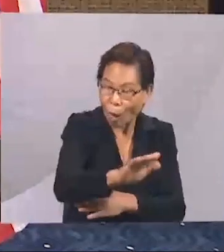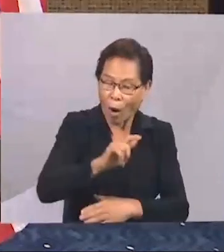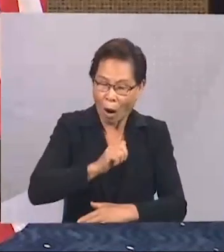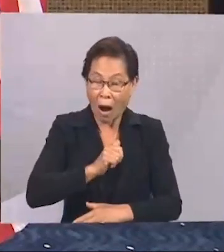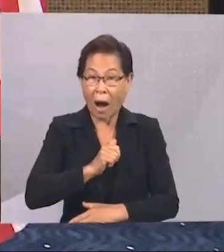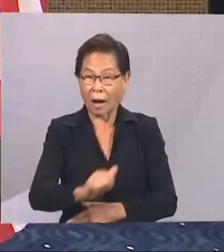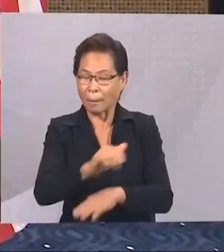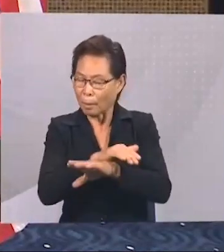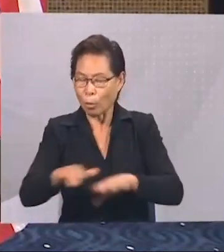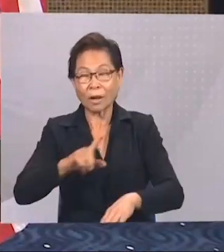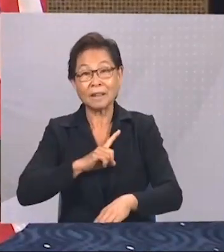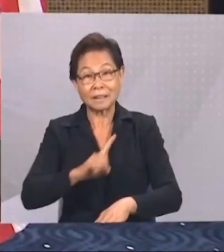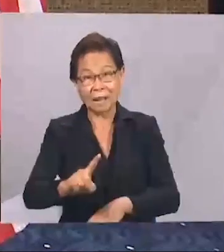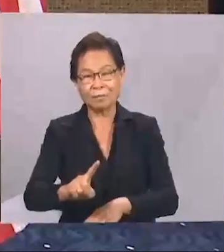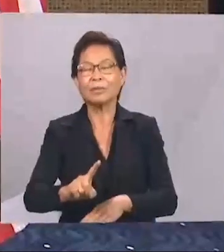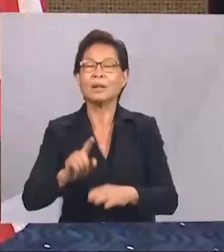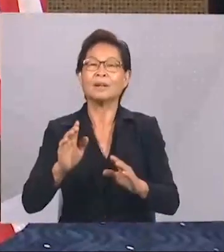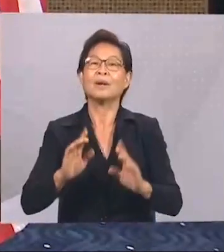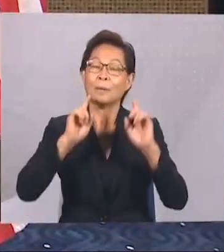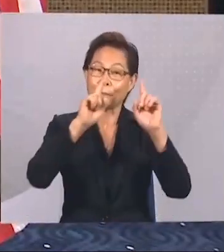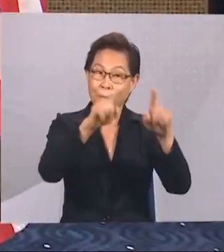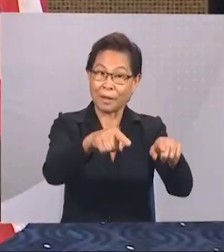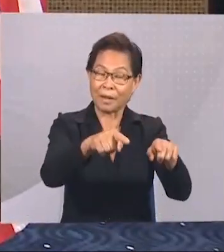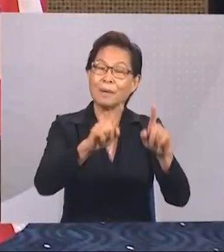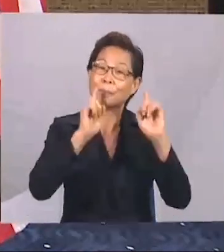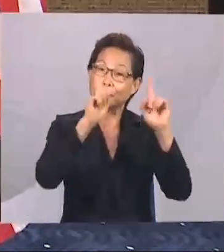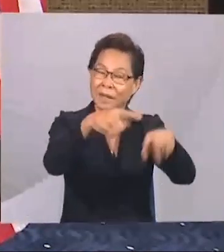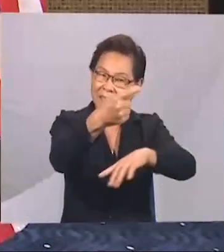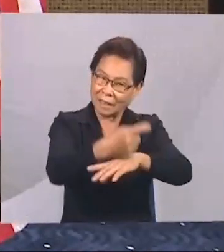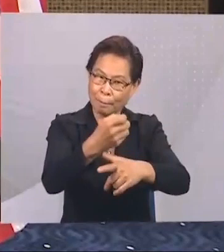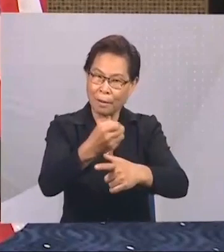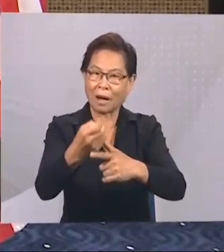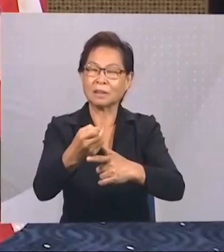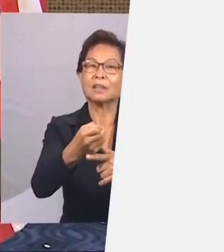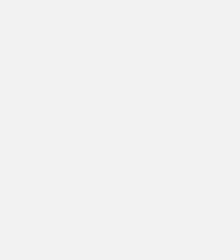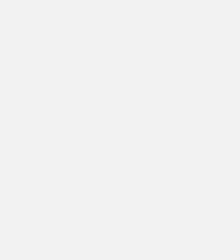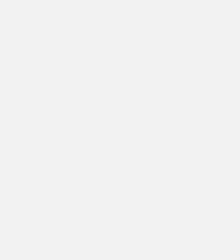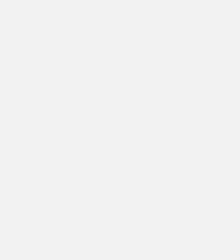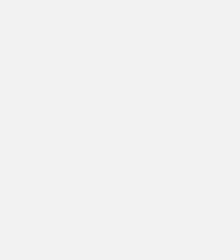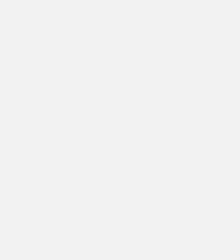beragama bukan Islam mengerjakan Ibadah di rumah ibadat masing-masing